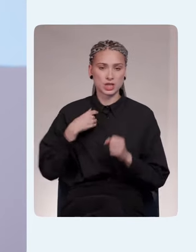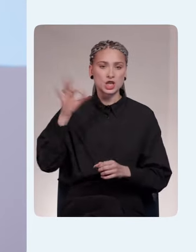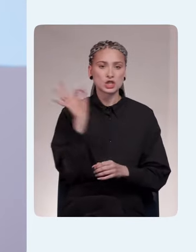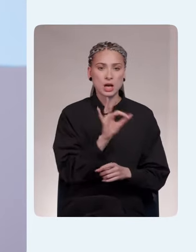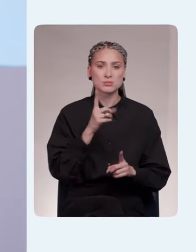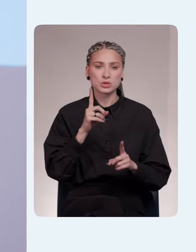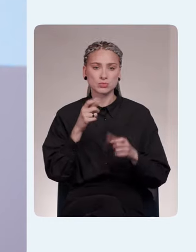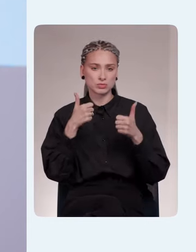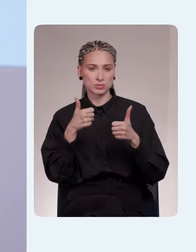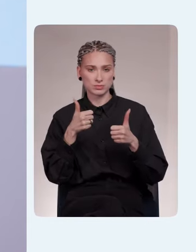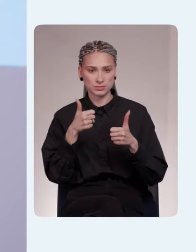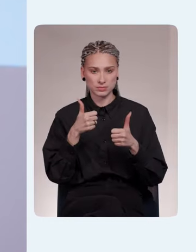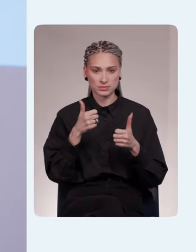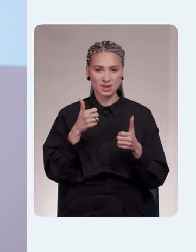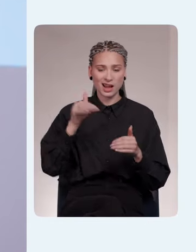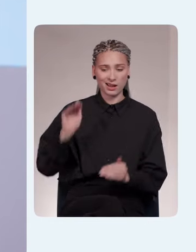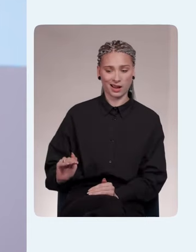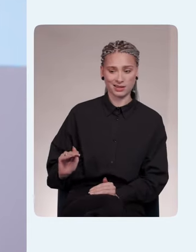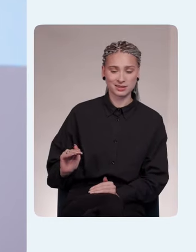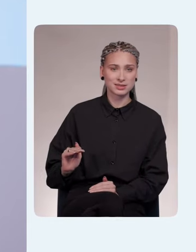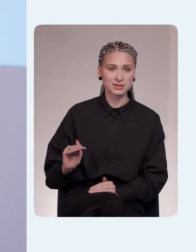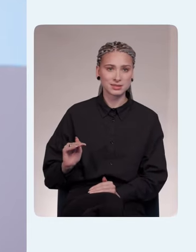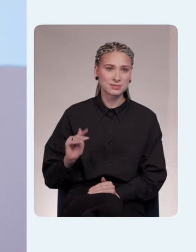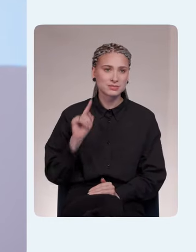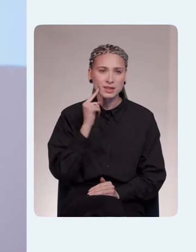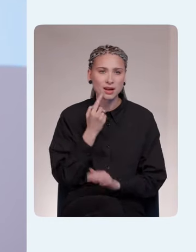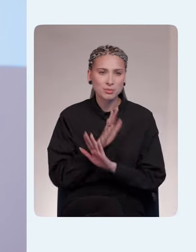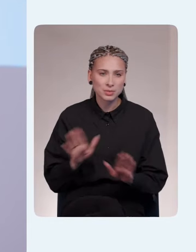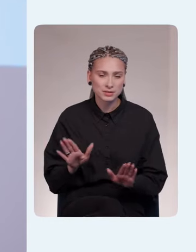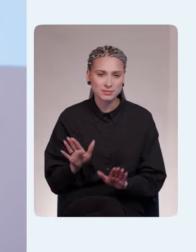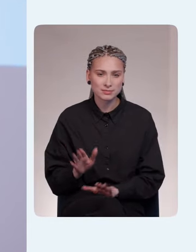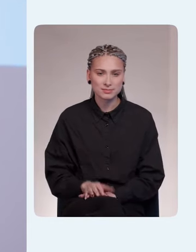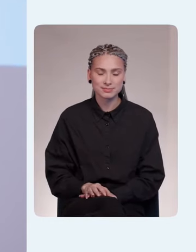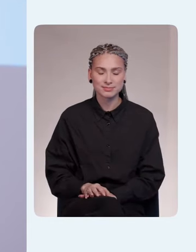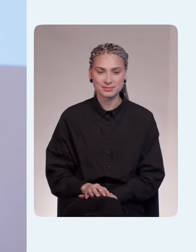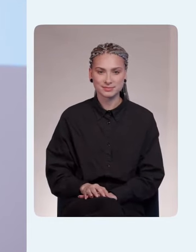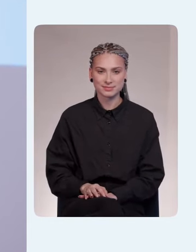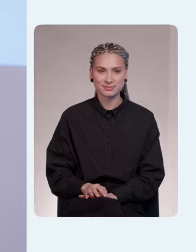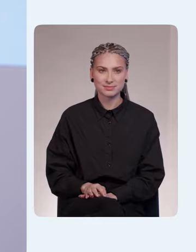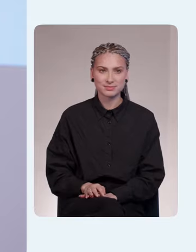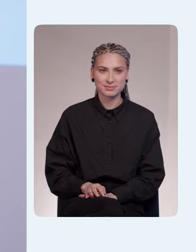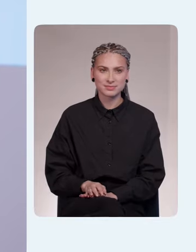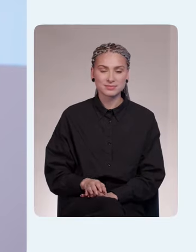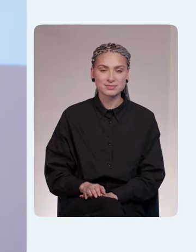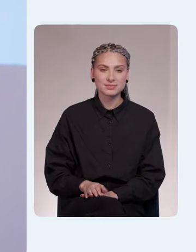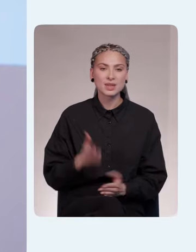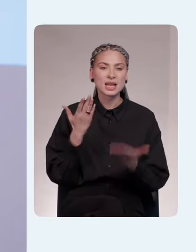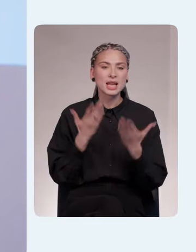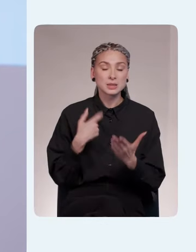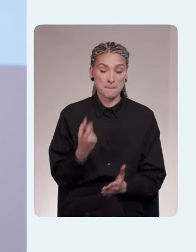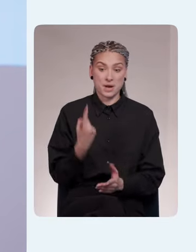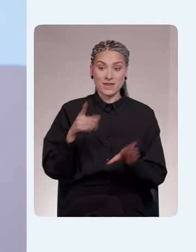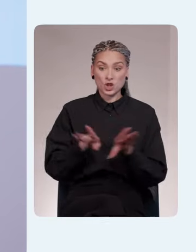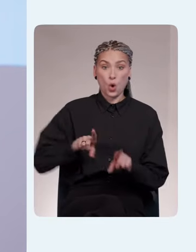прикольно иметь друга-карлика, а мне обидно. Так как у меня нет такого друга. Если у меня появится такой друг,